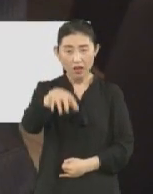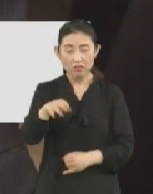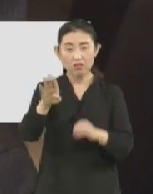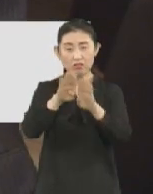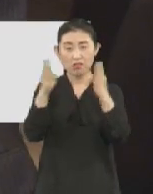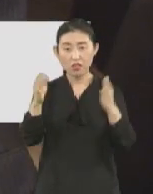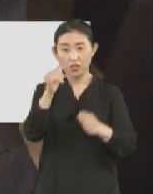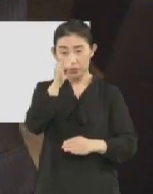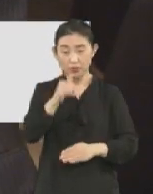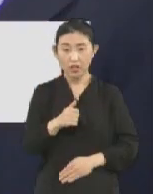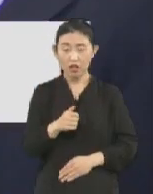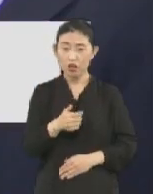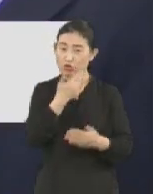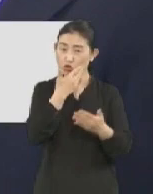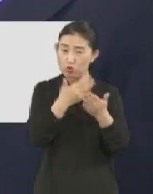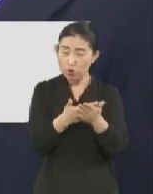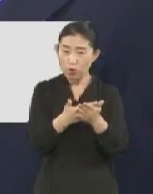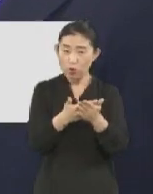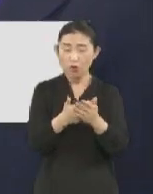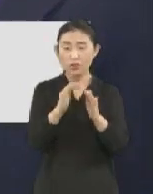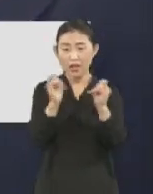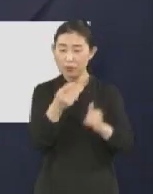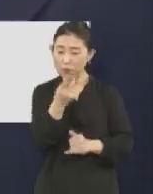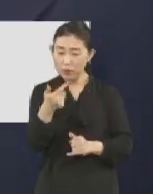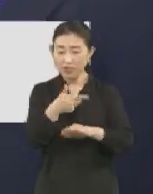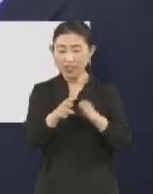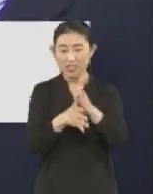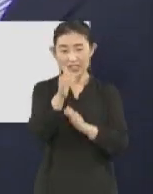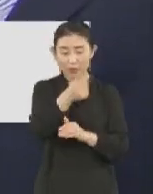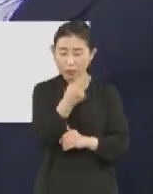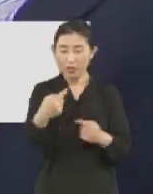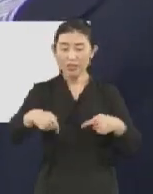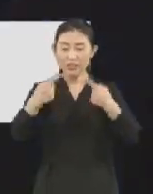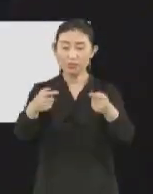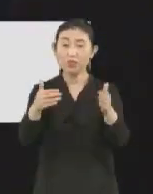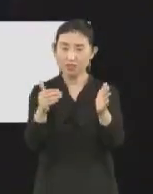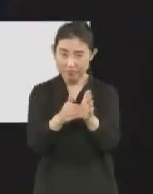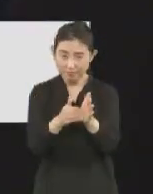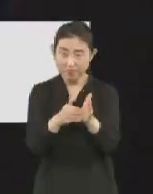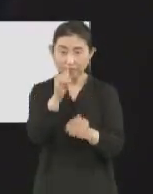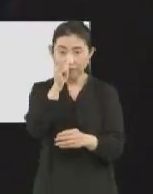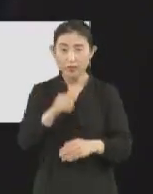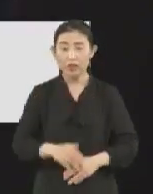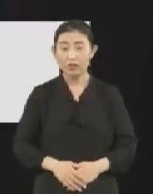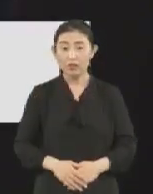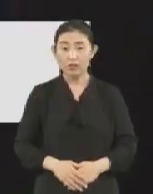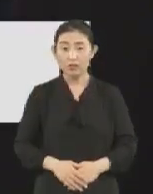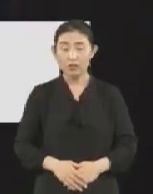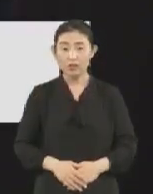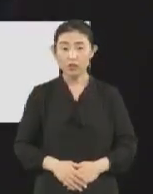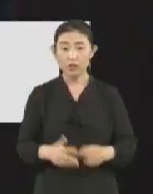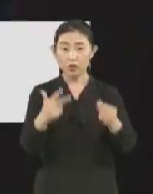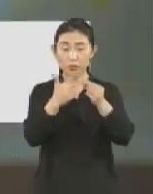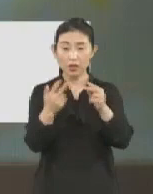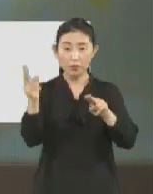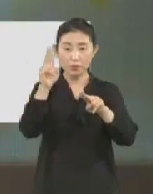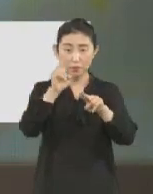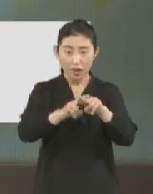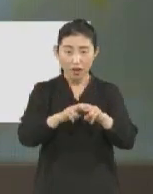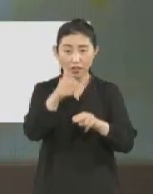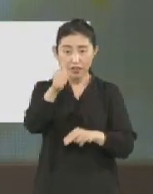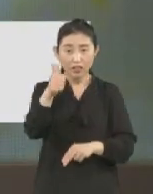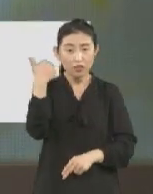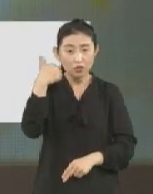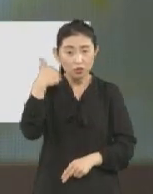방침 속에 허태정 대전 시장 등 최소 인원만 참석한 가운데 진행 되십니다 이번 행사에서 제 7대 회장으로